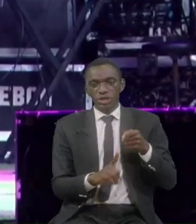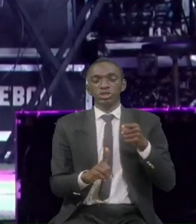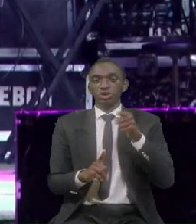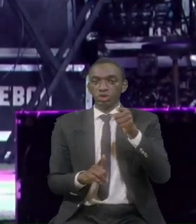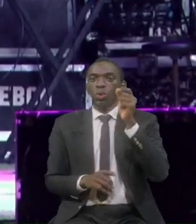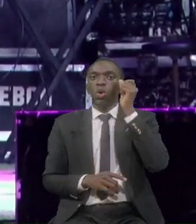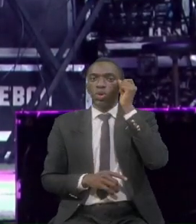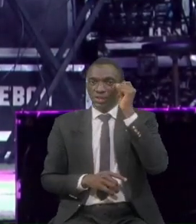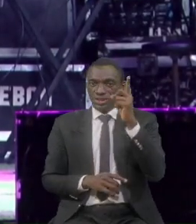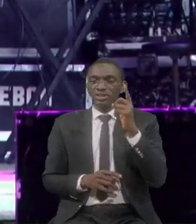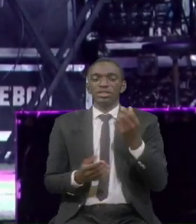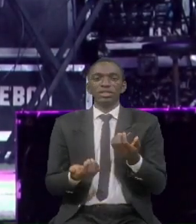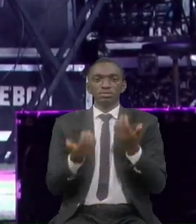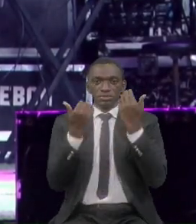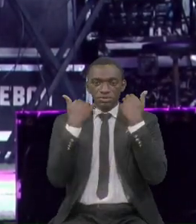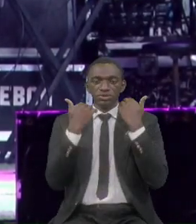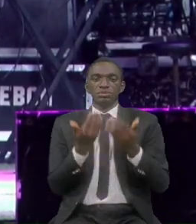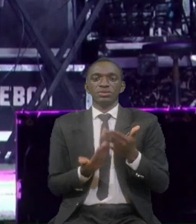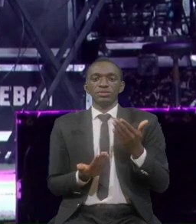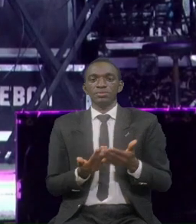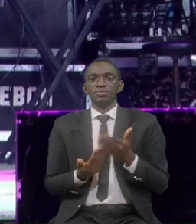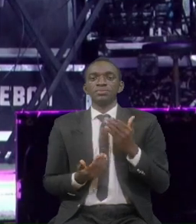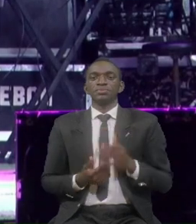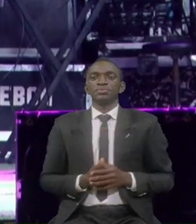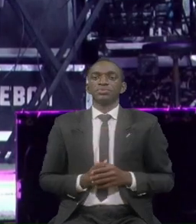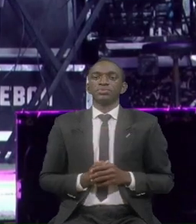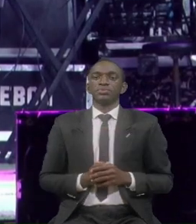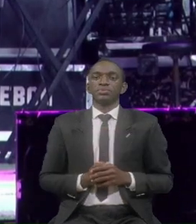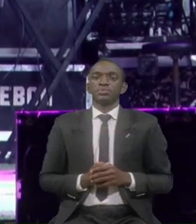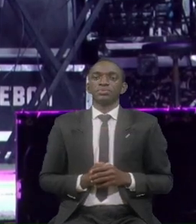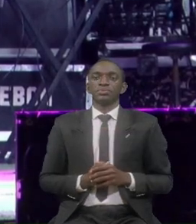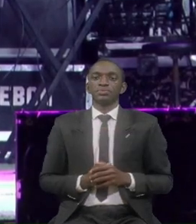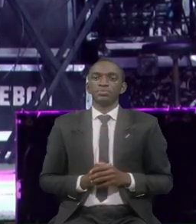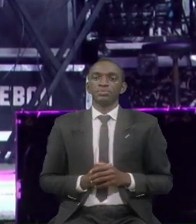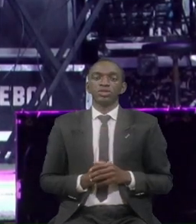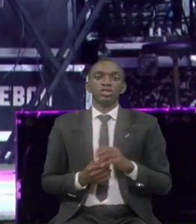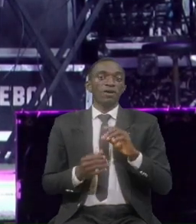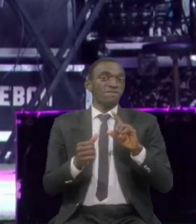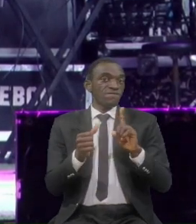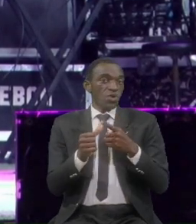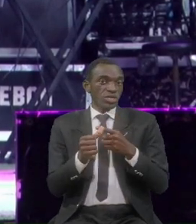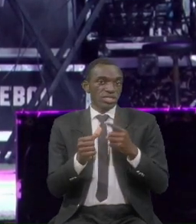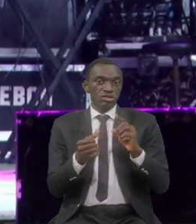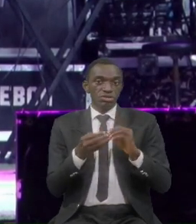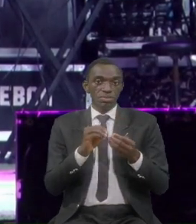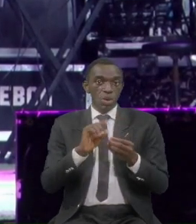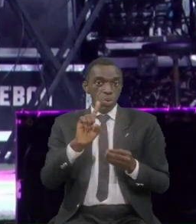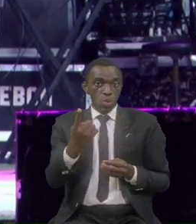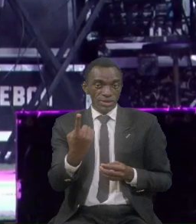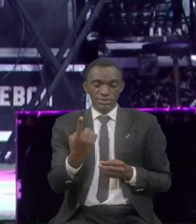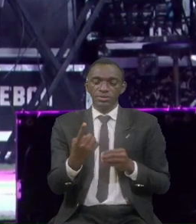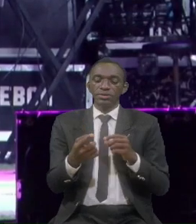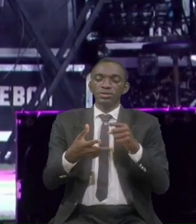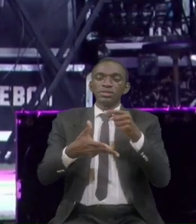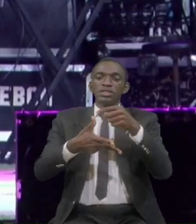kuyatag kaninyo diretso tanan kung dili ato na siyang bahin-bahinon. Number one. Una. In the present